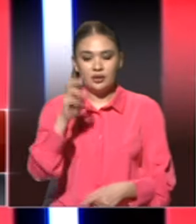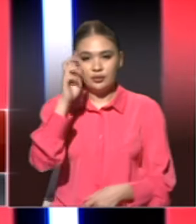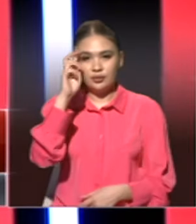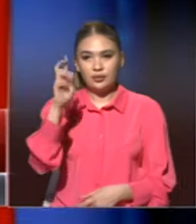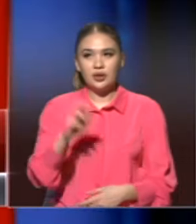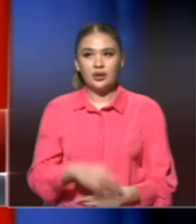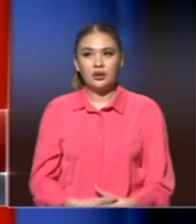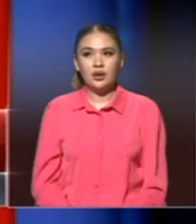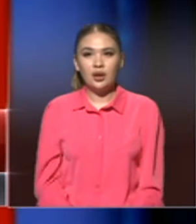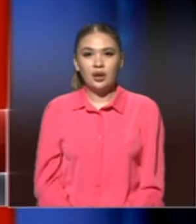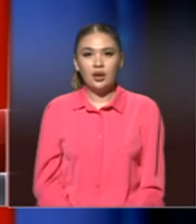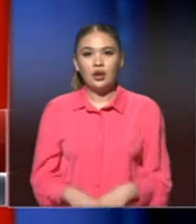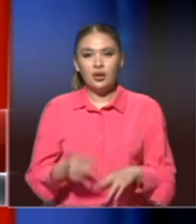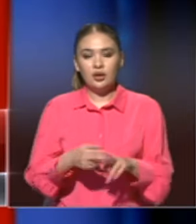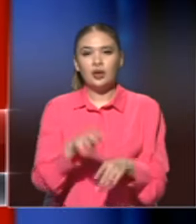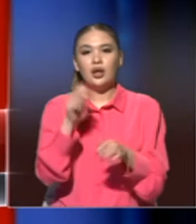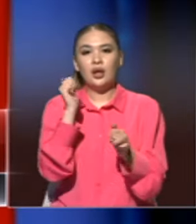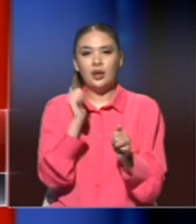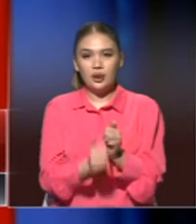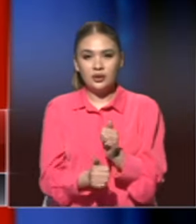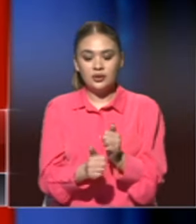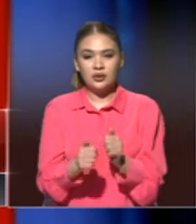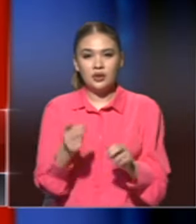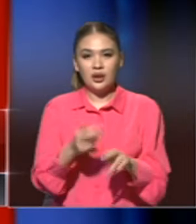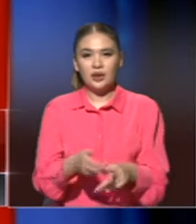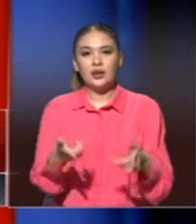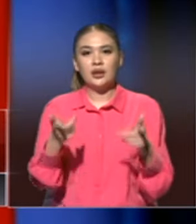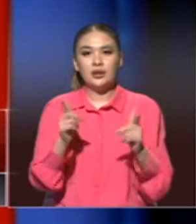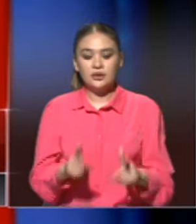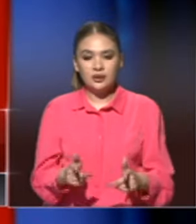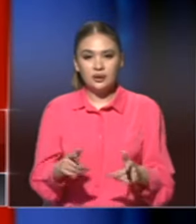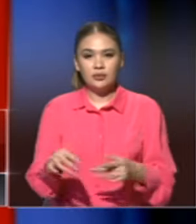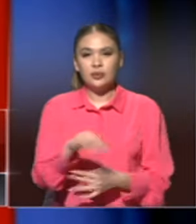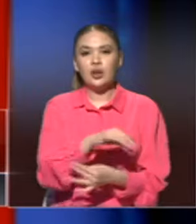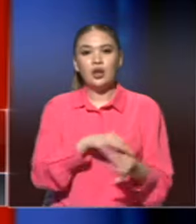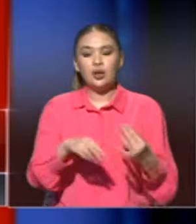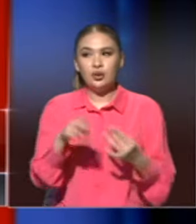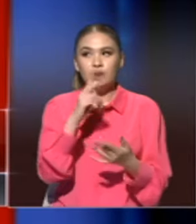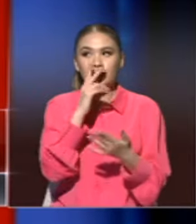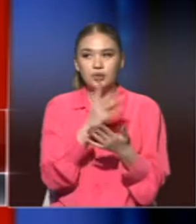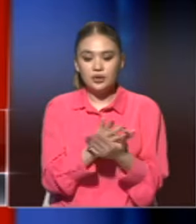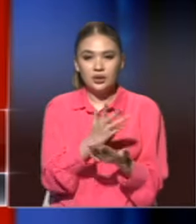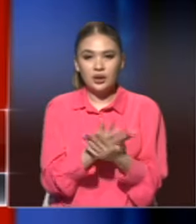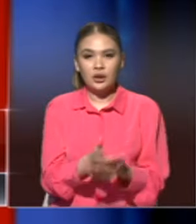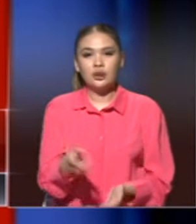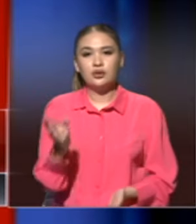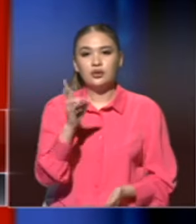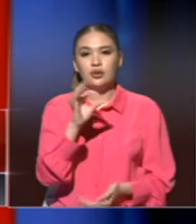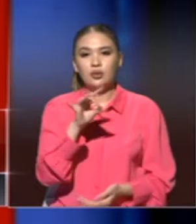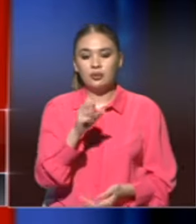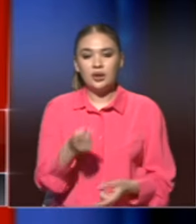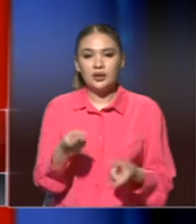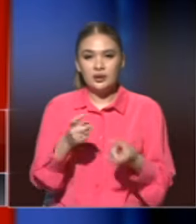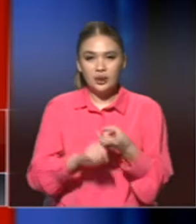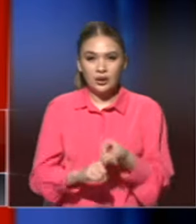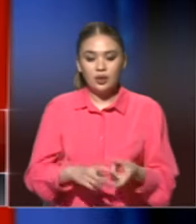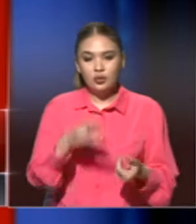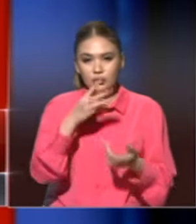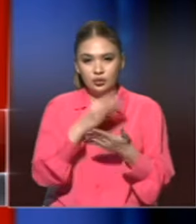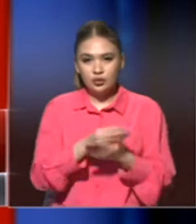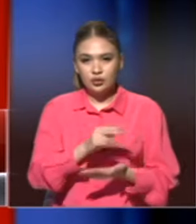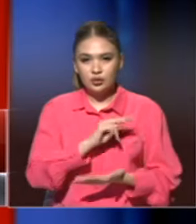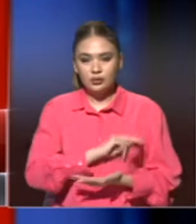ол енді әр жаңағы келісімдегі көрсетілген жаңағы нормаға сәйкес олар өз жұмыстарын